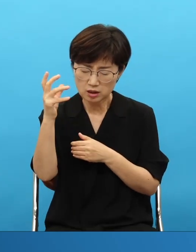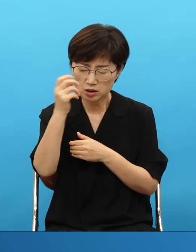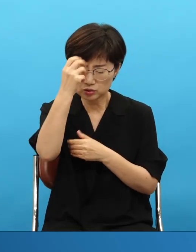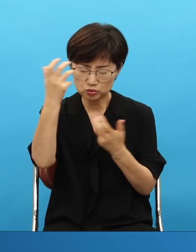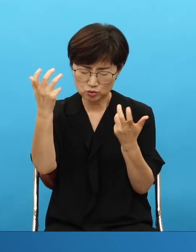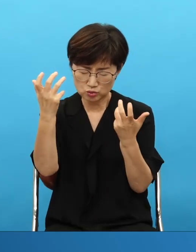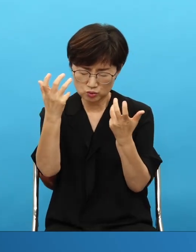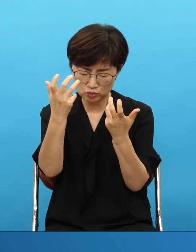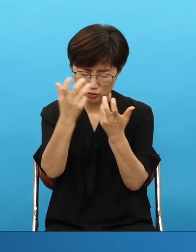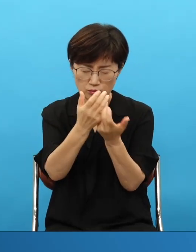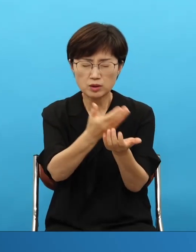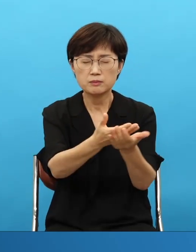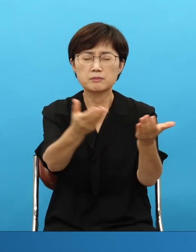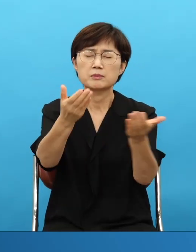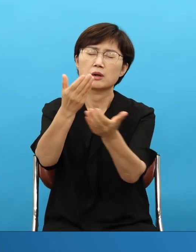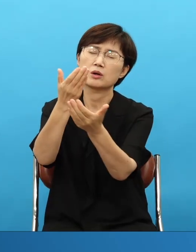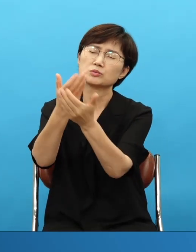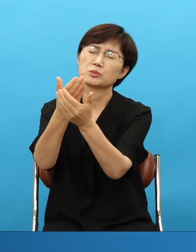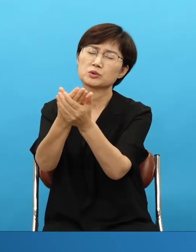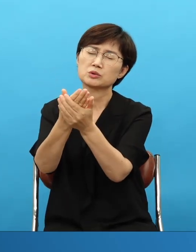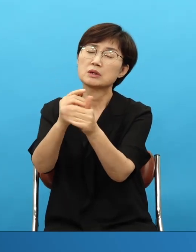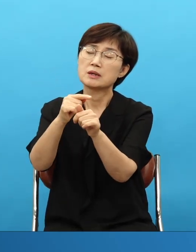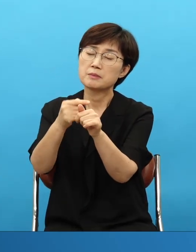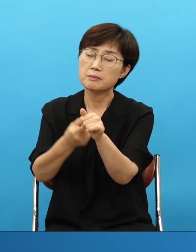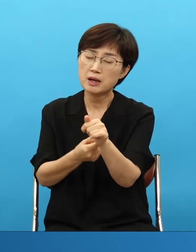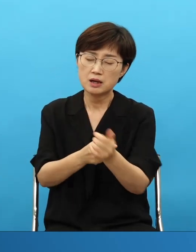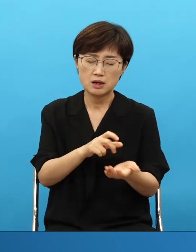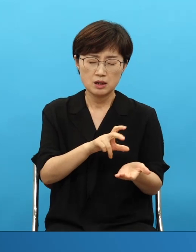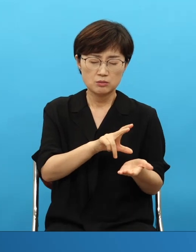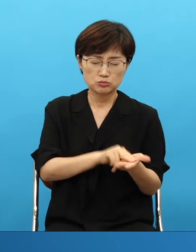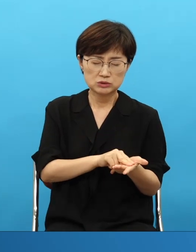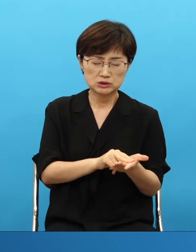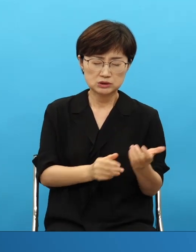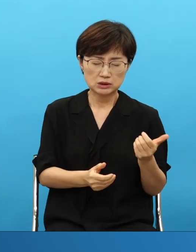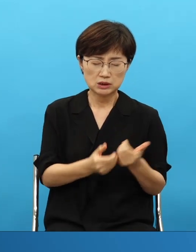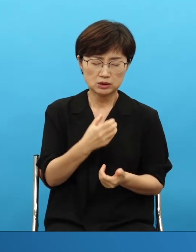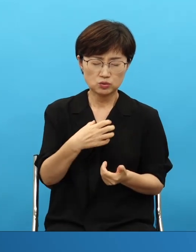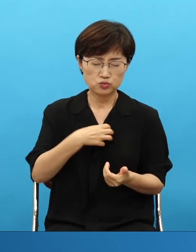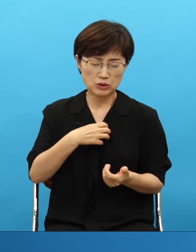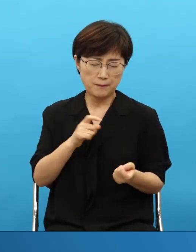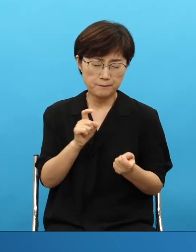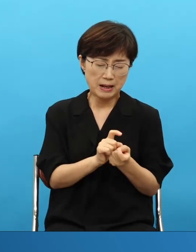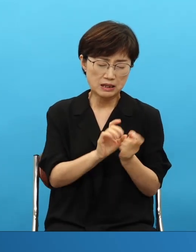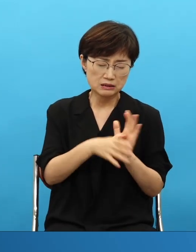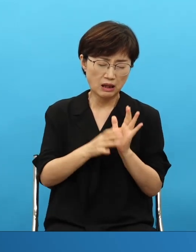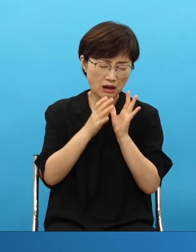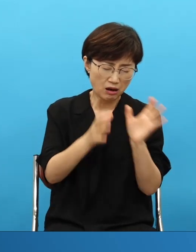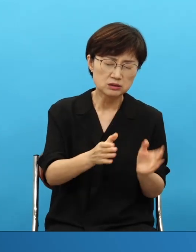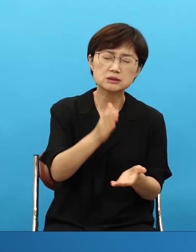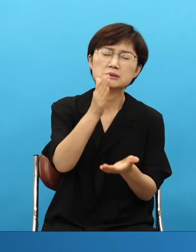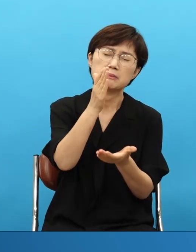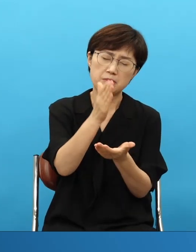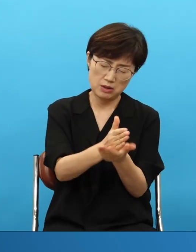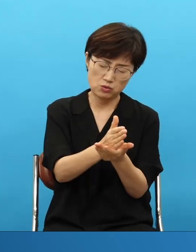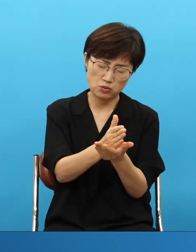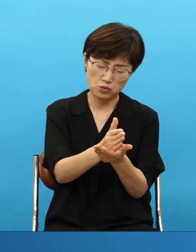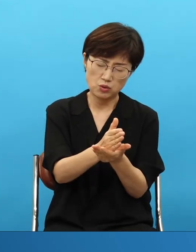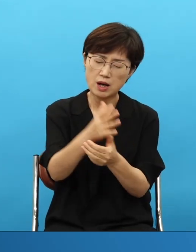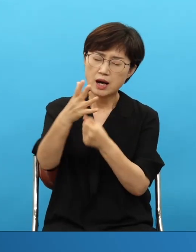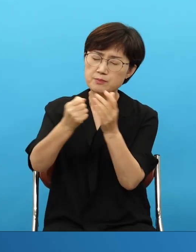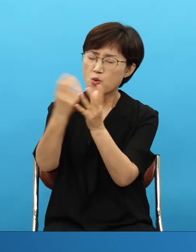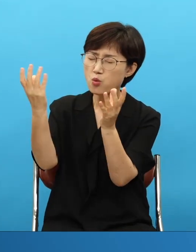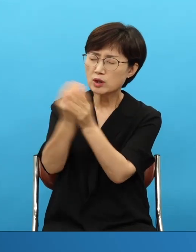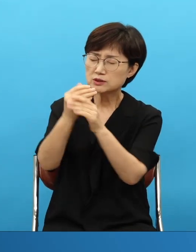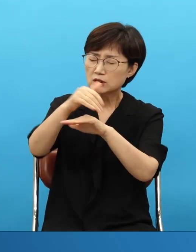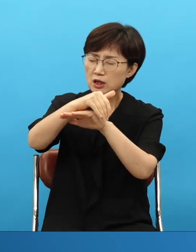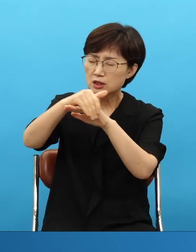셔서문제갈등위기앞에속지않게하시고하나님의절대계획을보는영안을열어